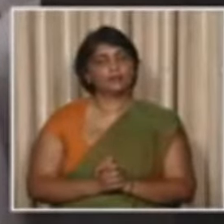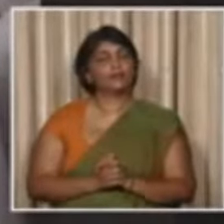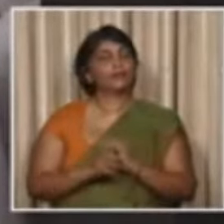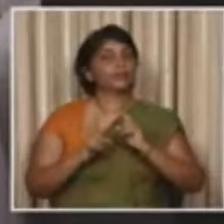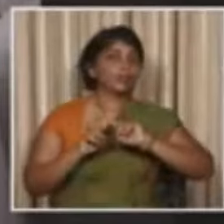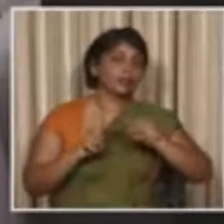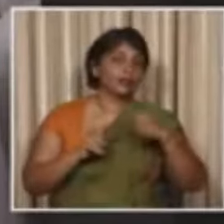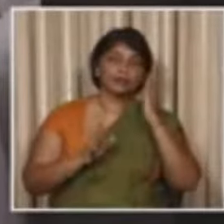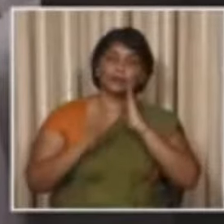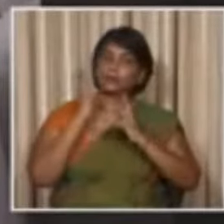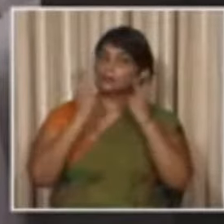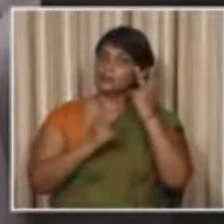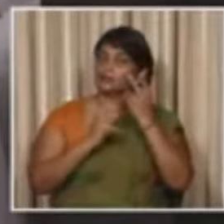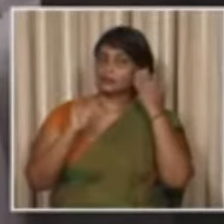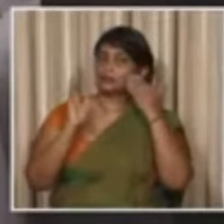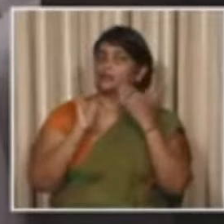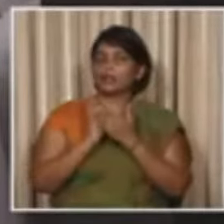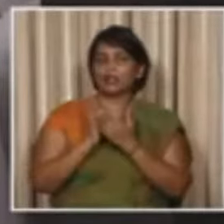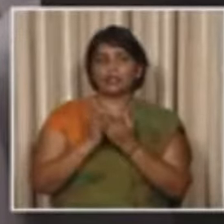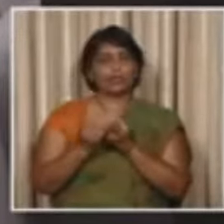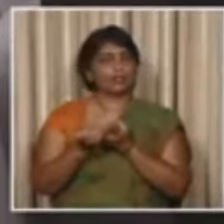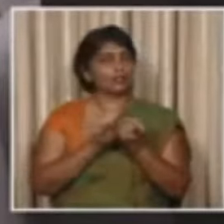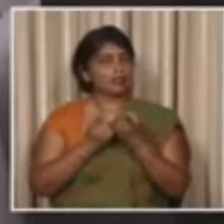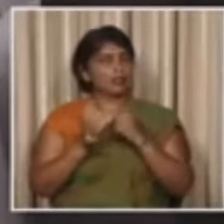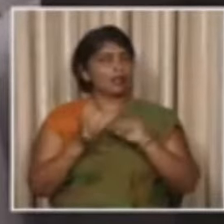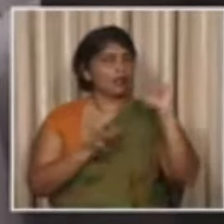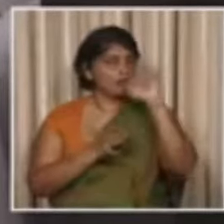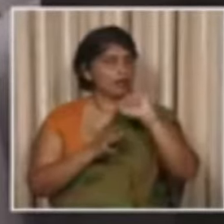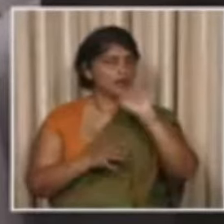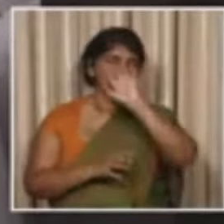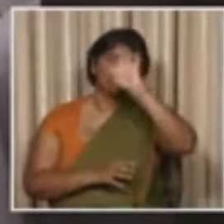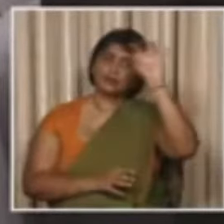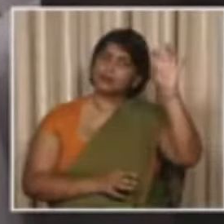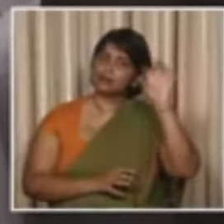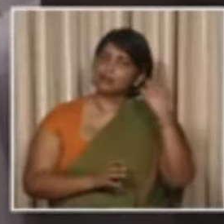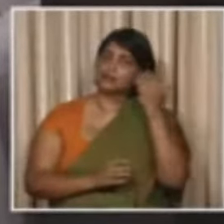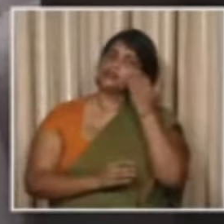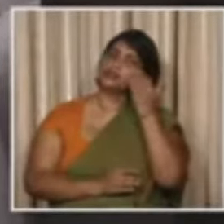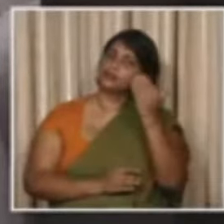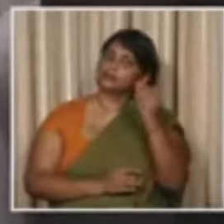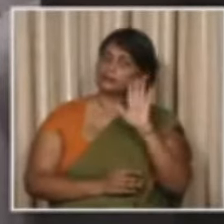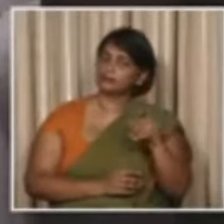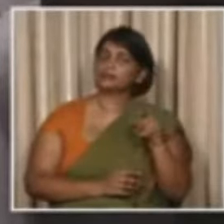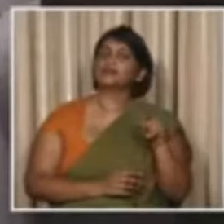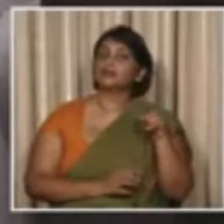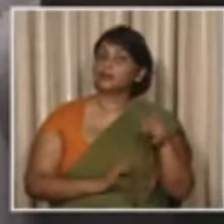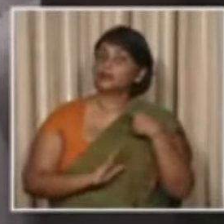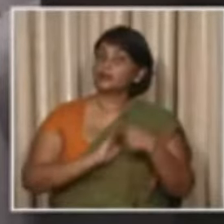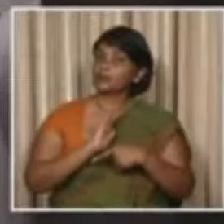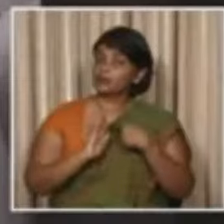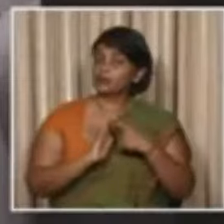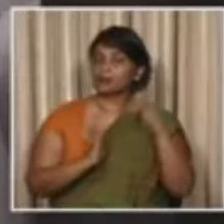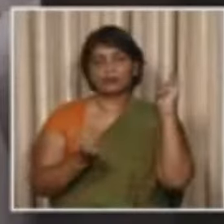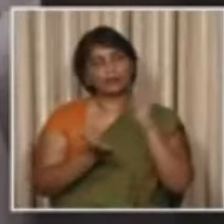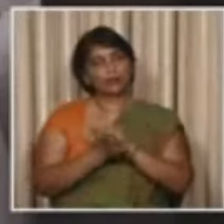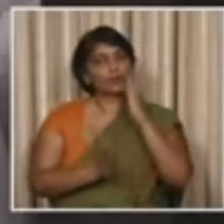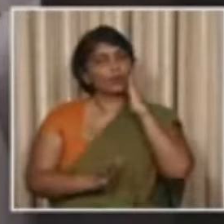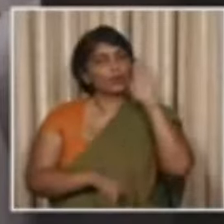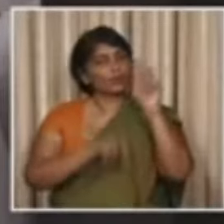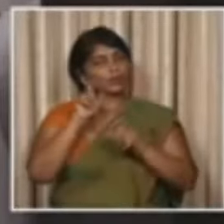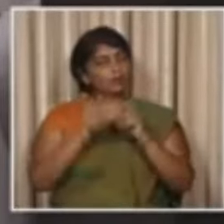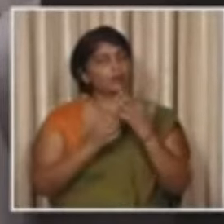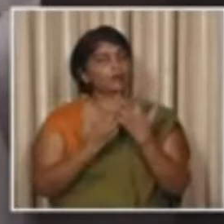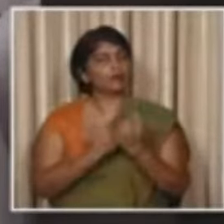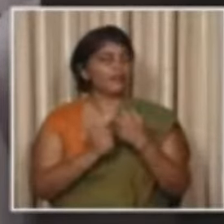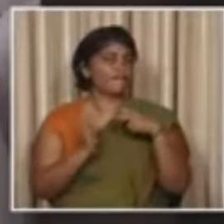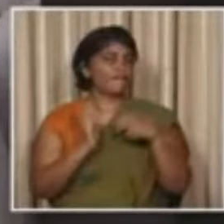අනිකුත් සංචාරක ක්ෂේත්‍රයේ තරගකාරී ආසියානු රටවල් සමග සසඳීමේදී මෙරටට පැමිණෙන විදේශිකයින්ගෙන් අය කරනු